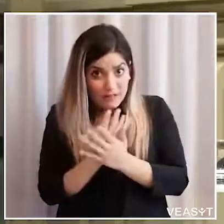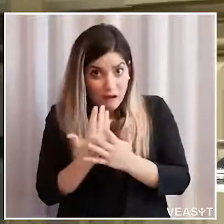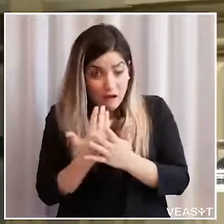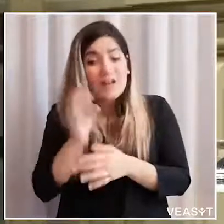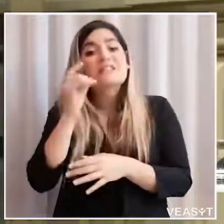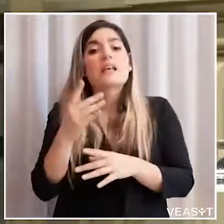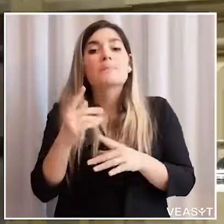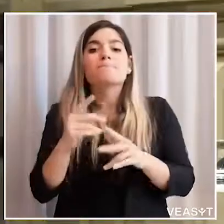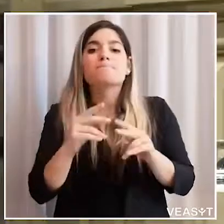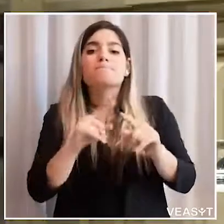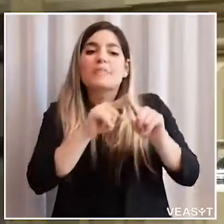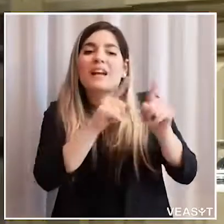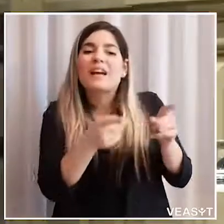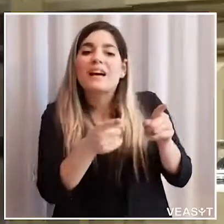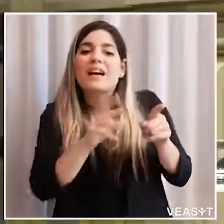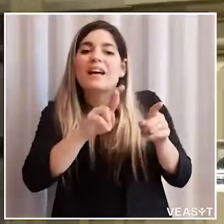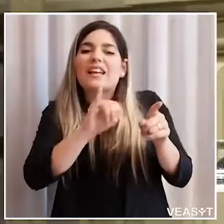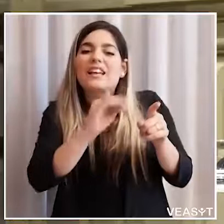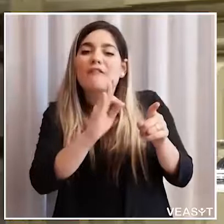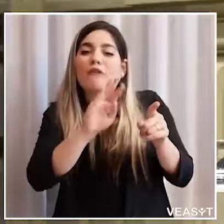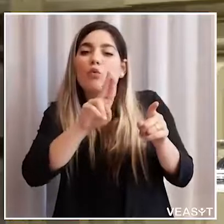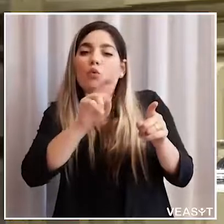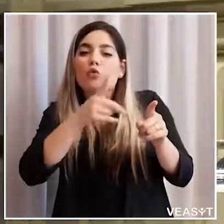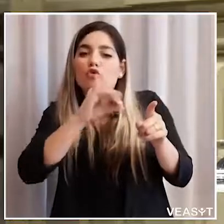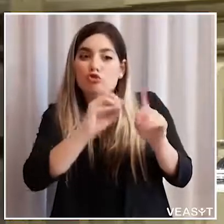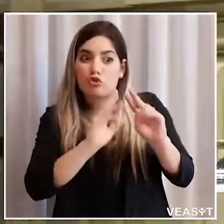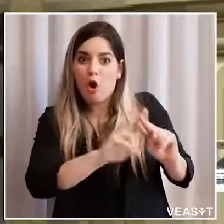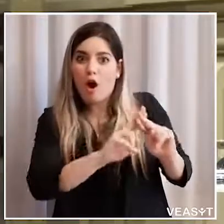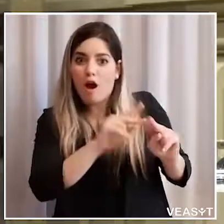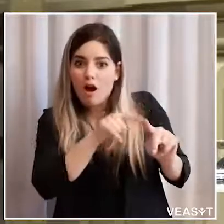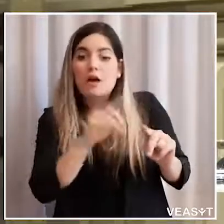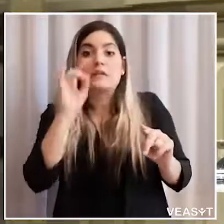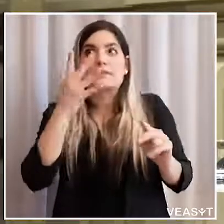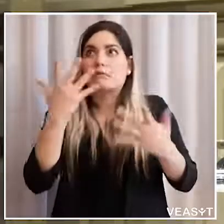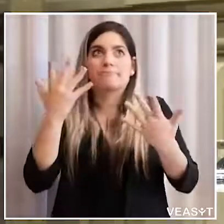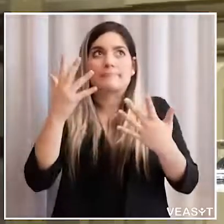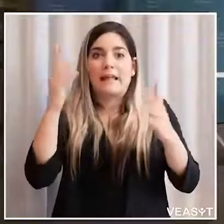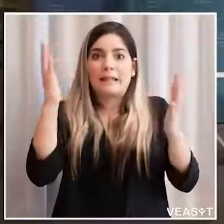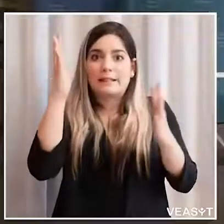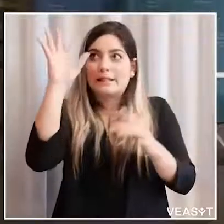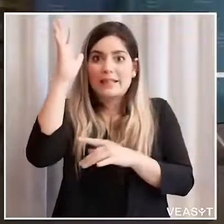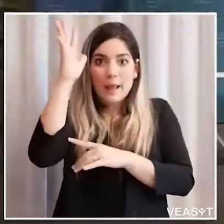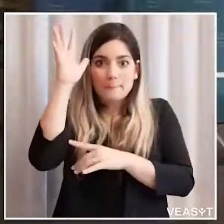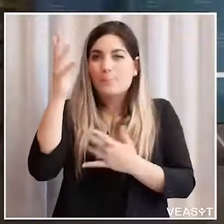comporteranno rifugio nel caso in cui arrivino più persone del consentito a causa del maltempo